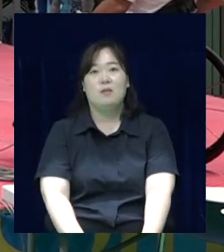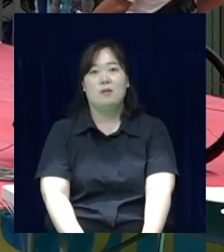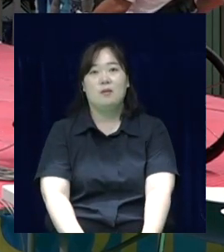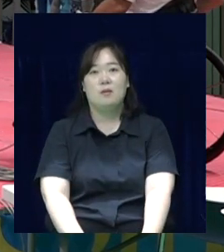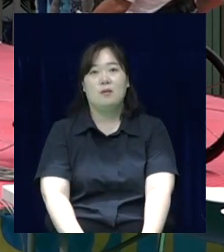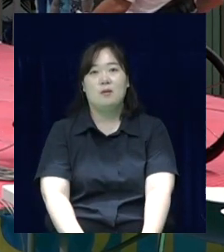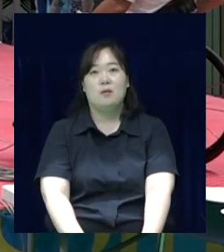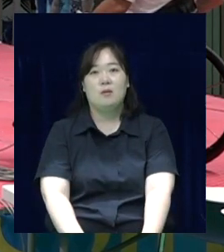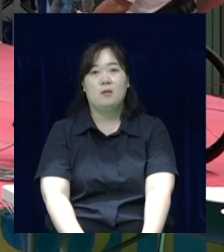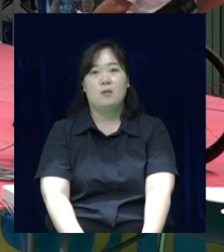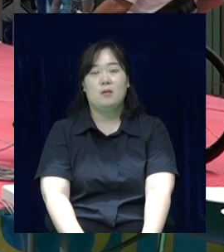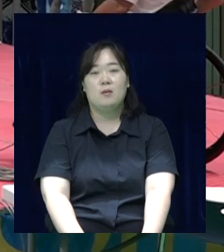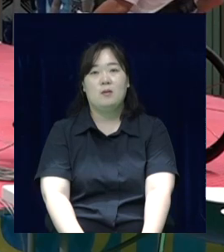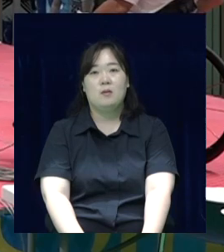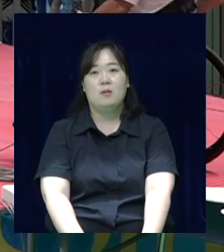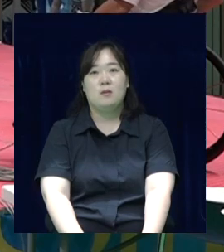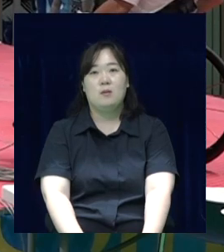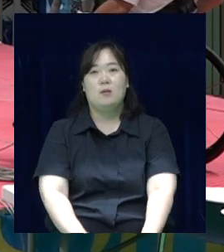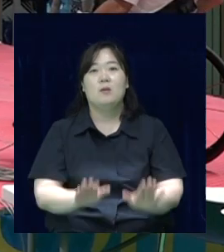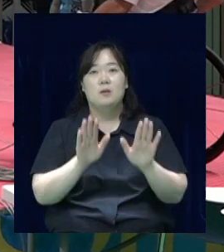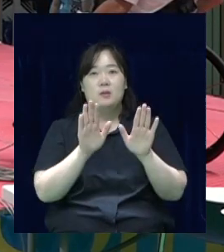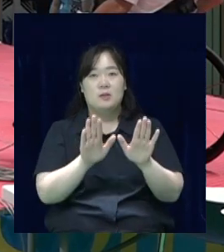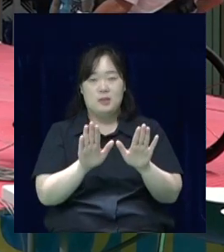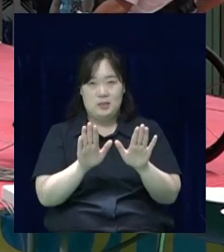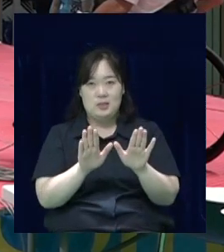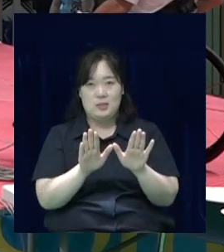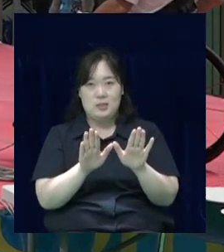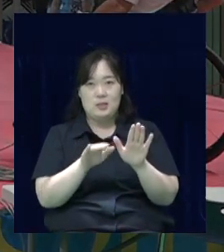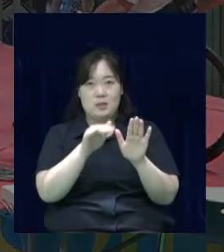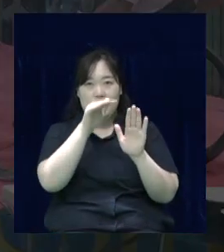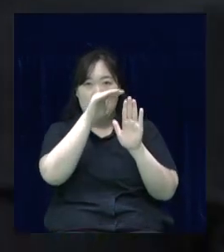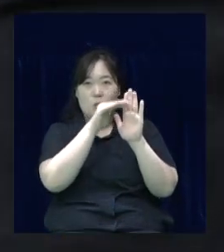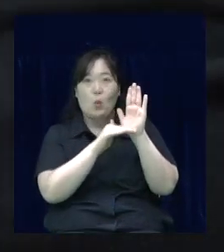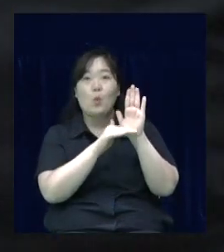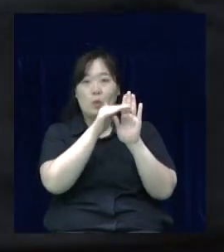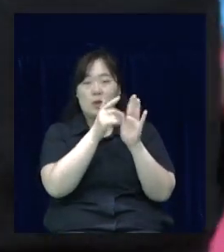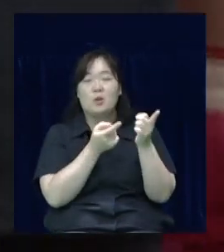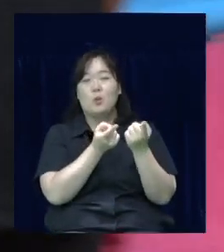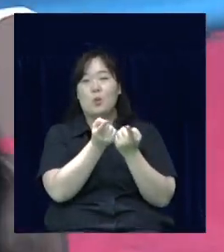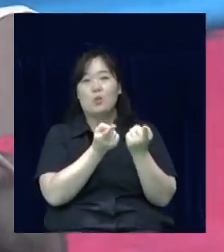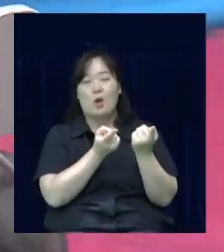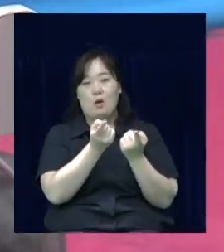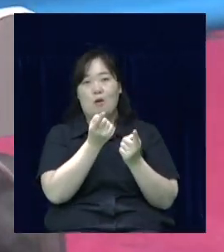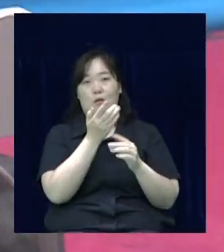자, 이에 따라서 일단은 높이 조절이 또 예. 이어지고 있는 상황이고요.